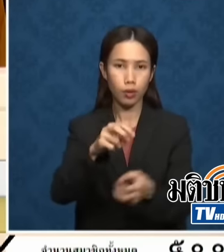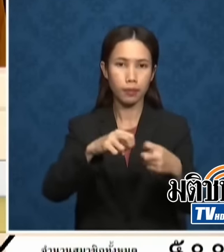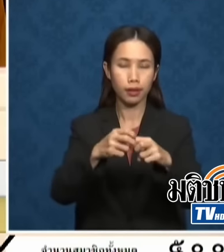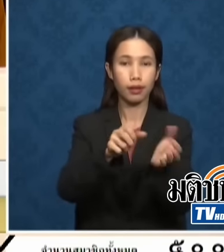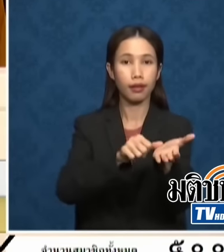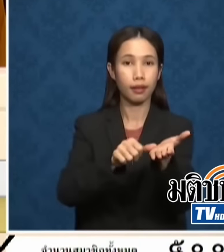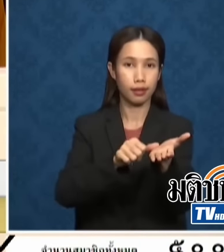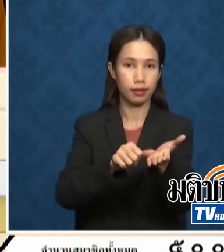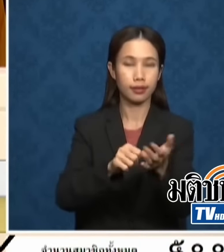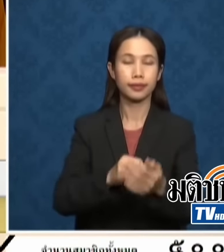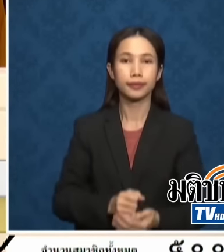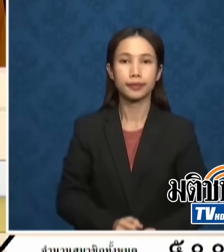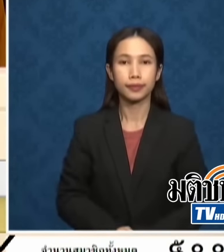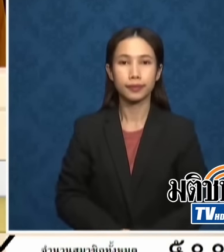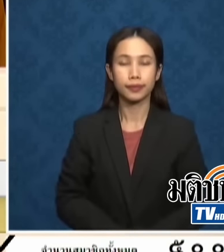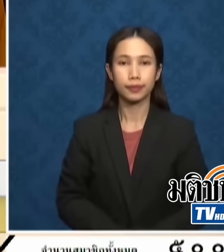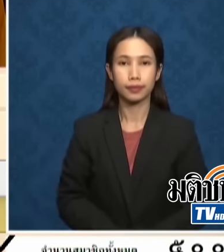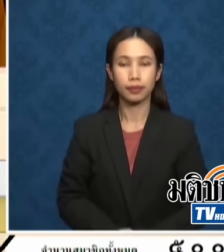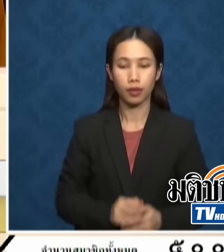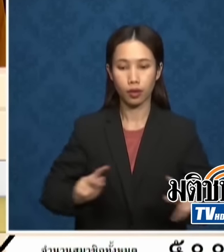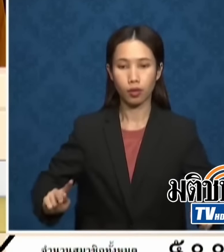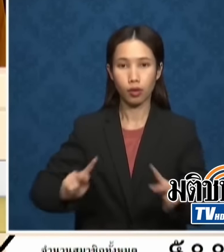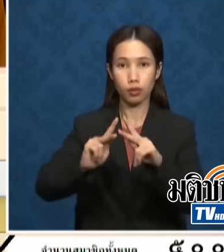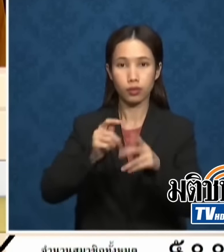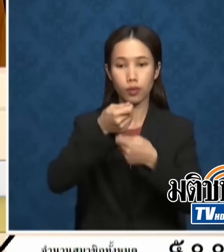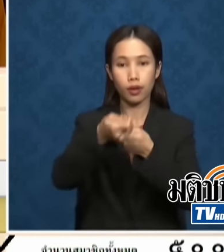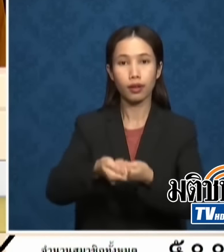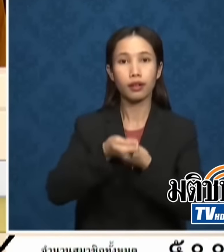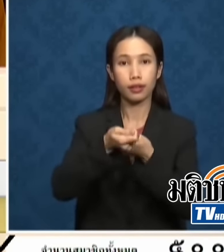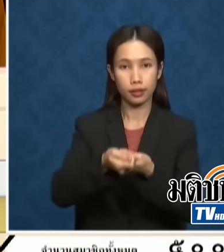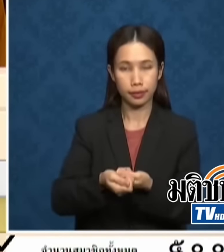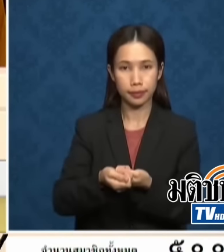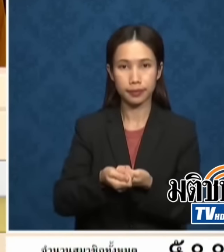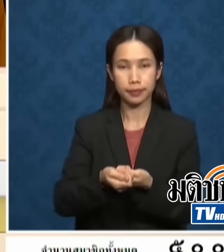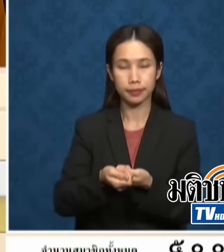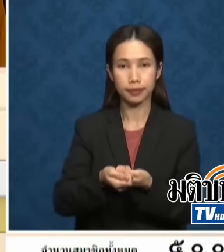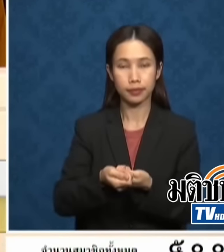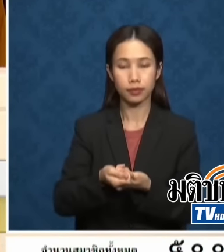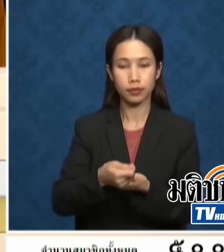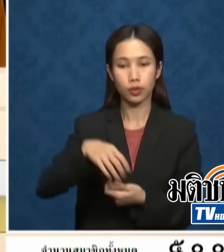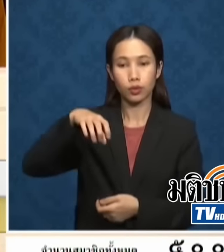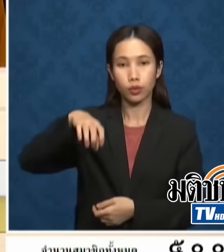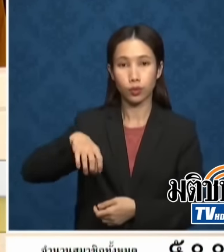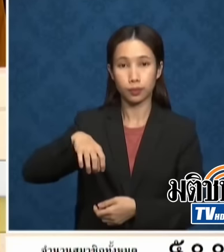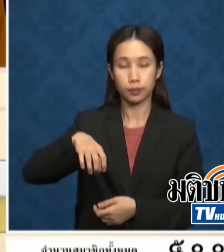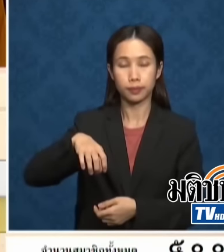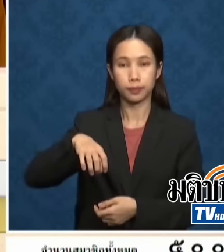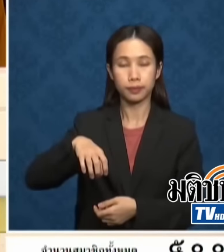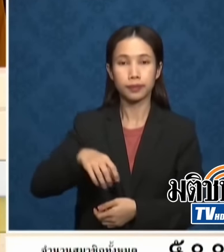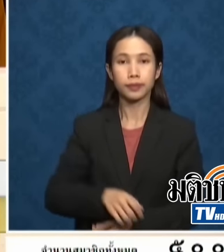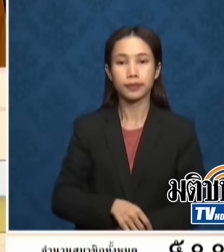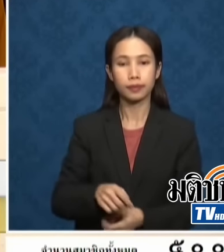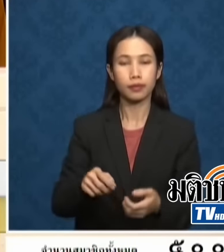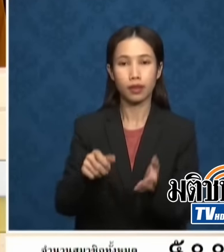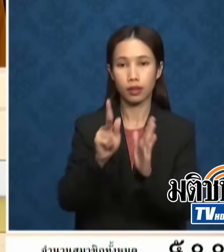นซึ่งในส่วนของกระทรวงเกษตรและสหกรณ์โดยกรมประมงได้